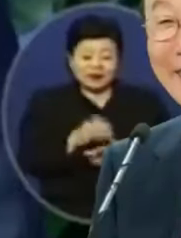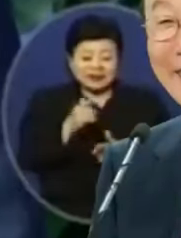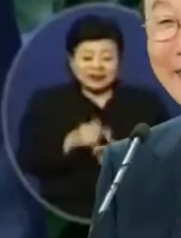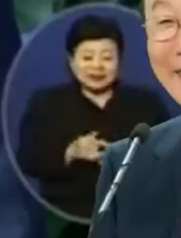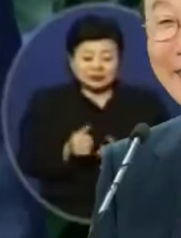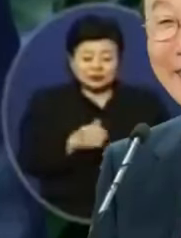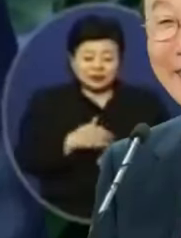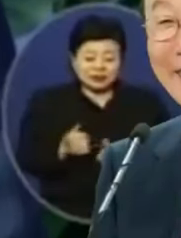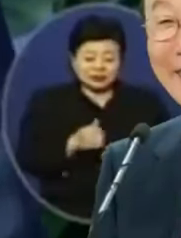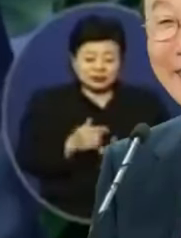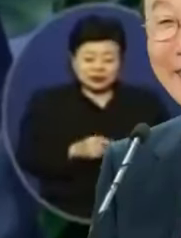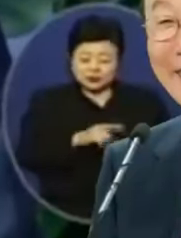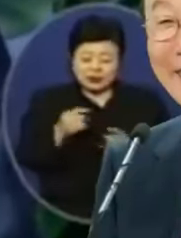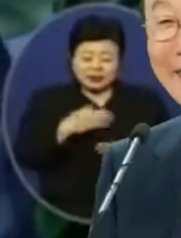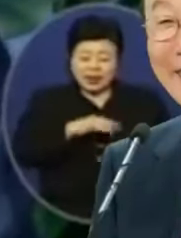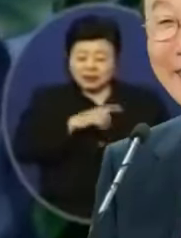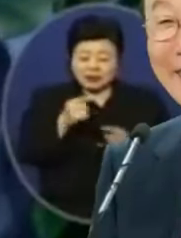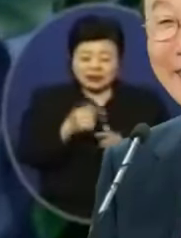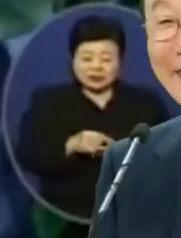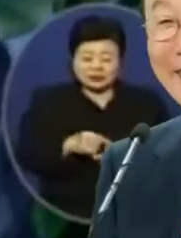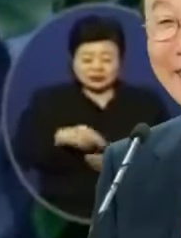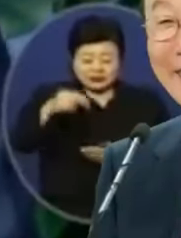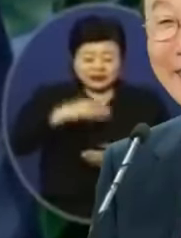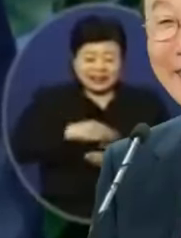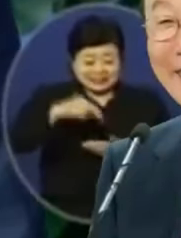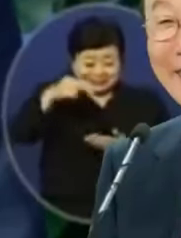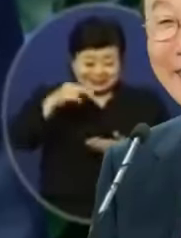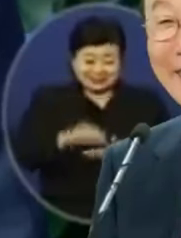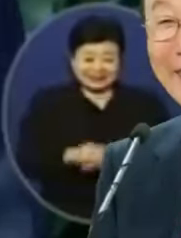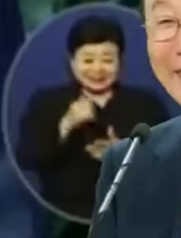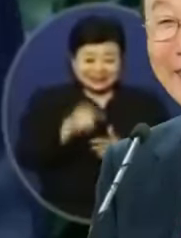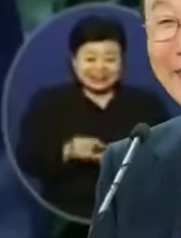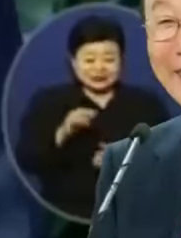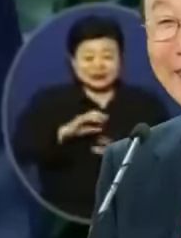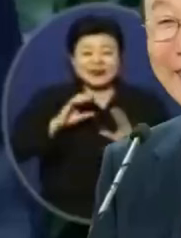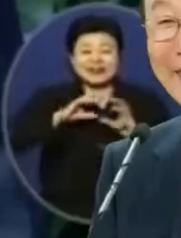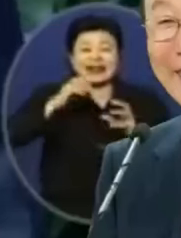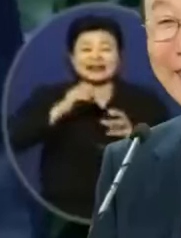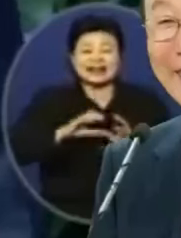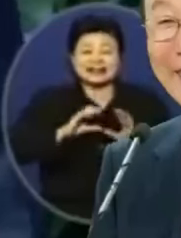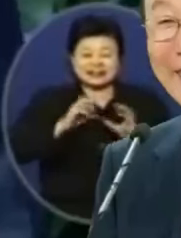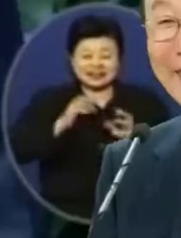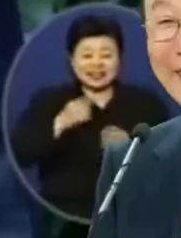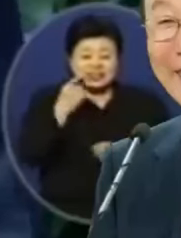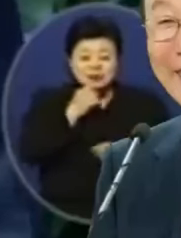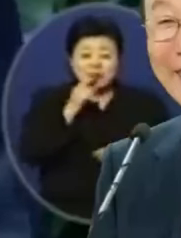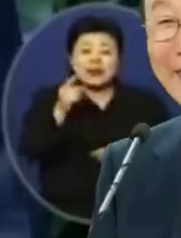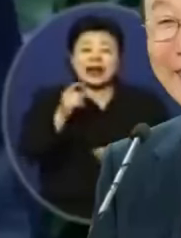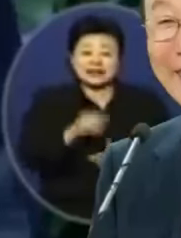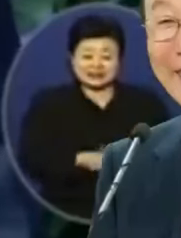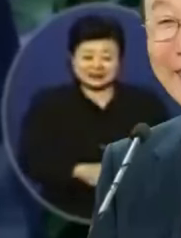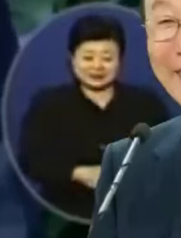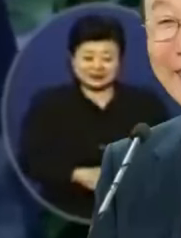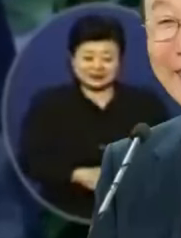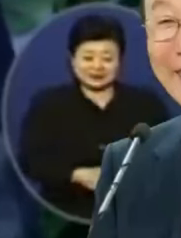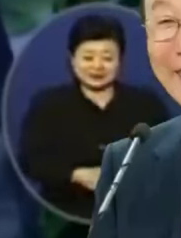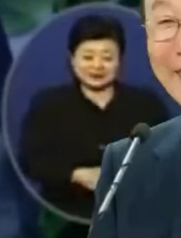예수 죽음 내 죽음 예수 부활 내 부활 예수 승천 내 승천 예수 천당 내 천당을 입으로 말씀을 하십시오.